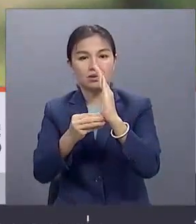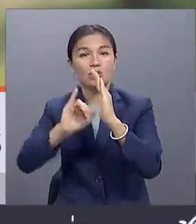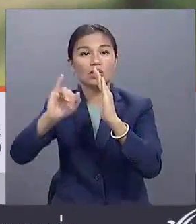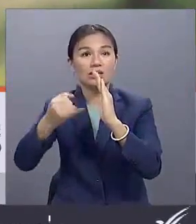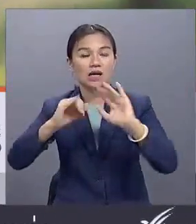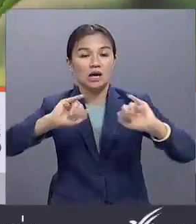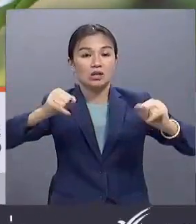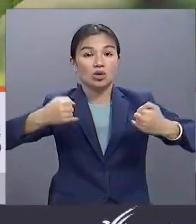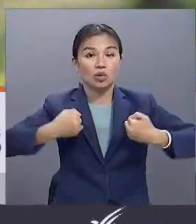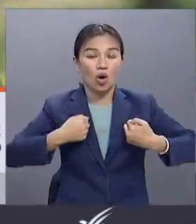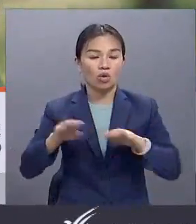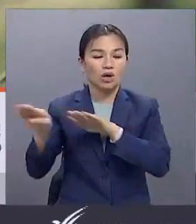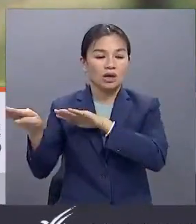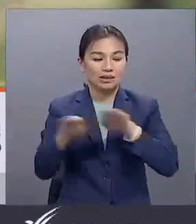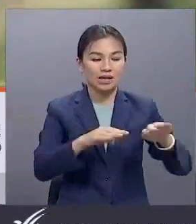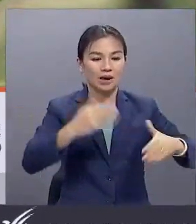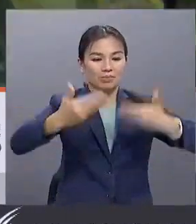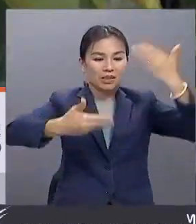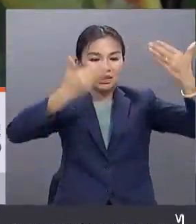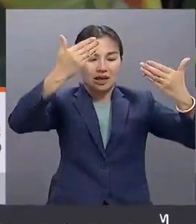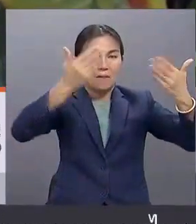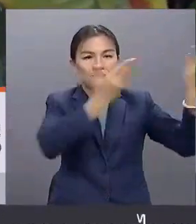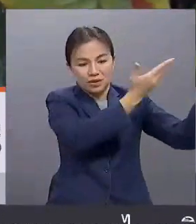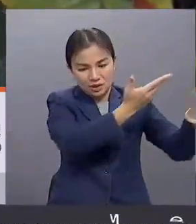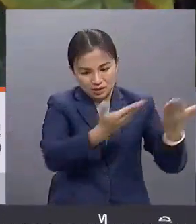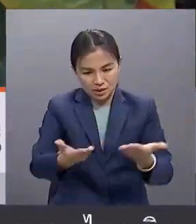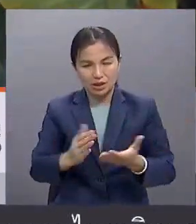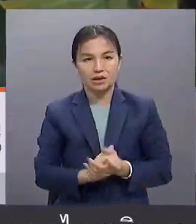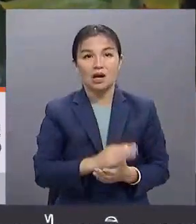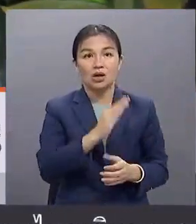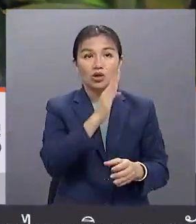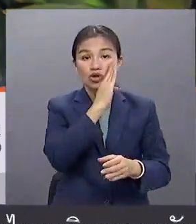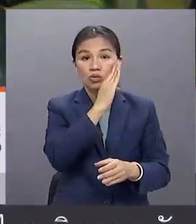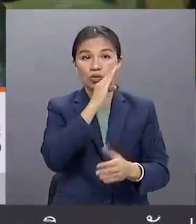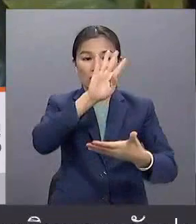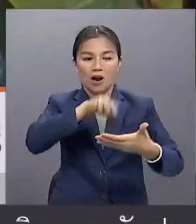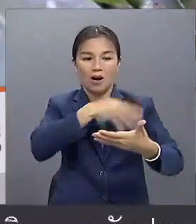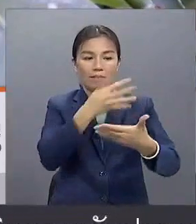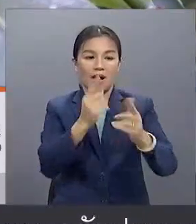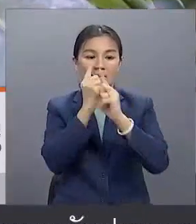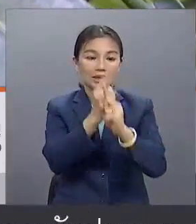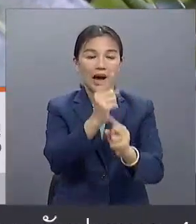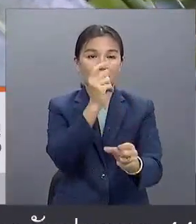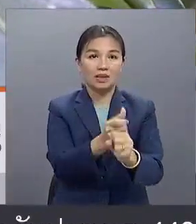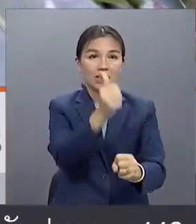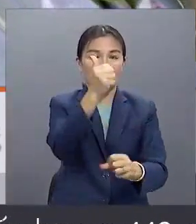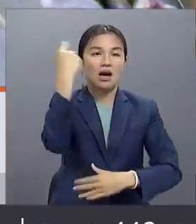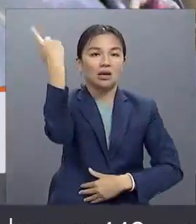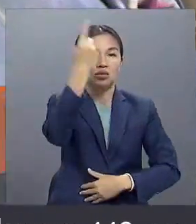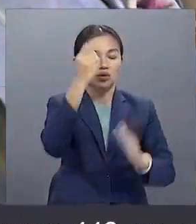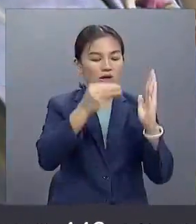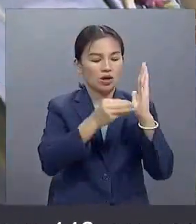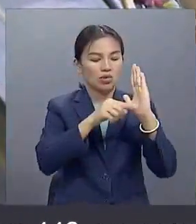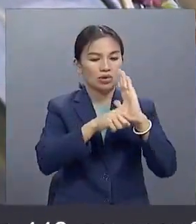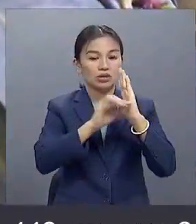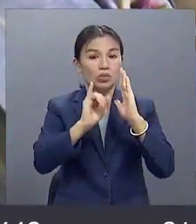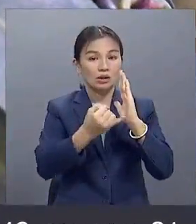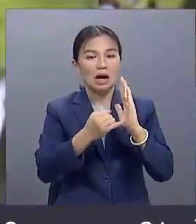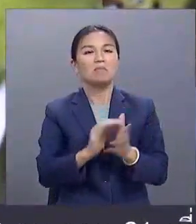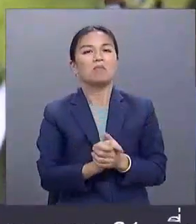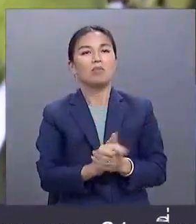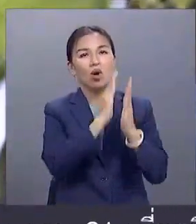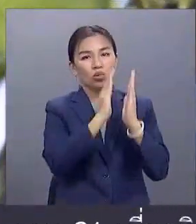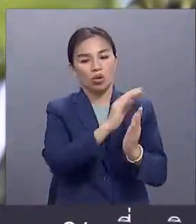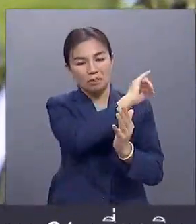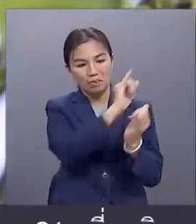แล้วก็กิจกรรมเอาไว้รองรับซึ่งหากทำได้ตามแผนก็จะช่วยให้การท่องเที่ยวของจังหวัดกลับมาคึกคักอีกครั้งซึ่งก็จะส่งผลดี